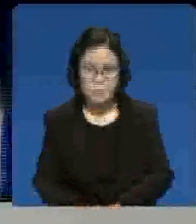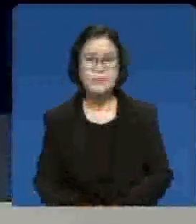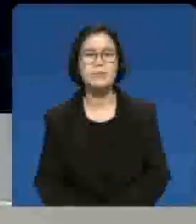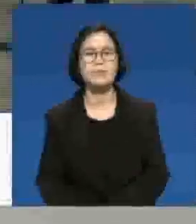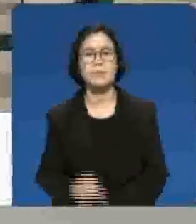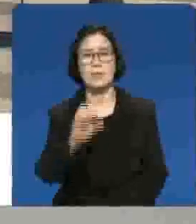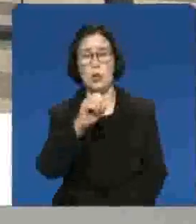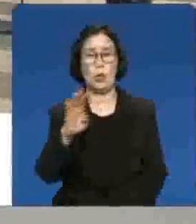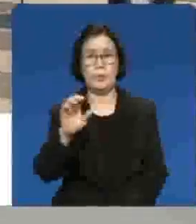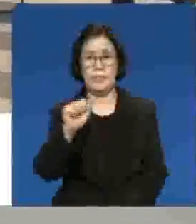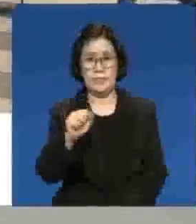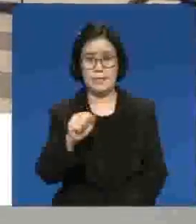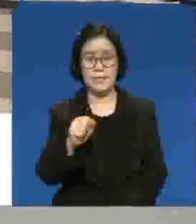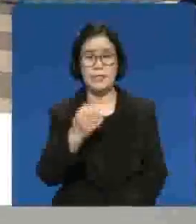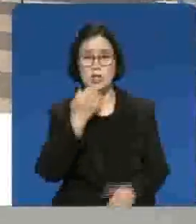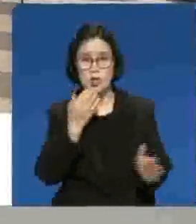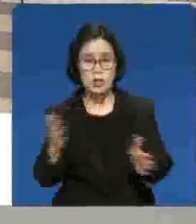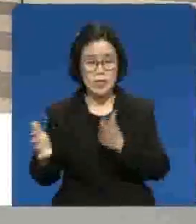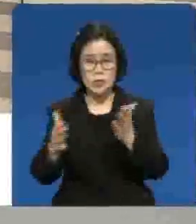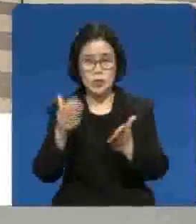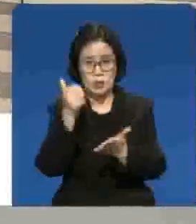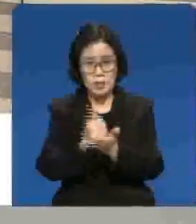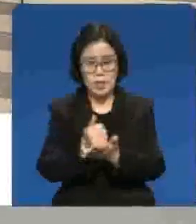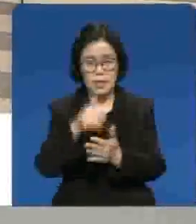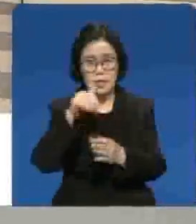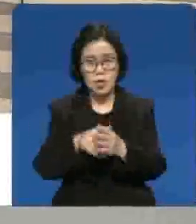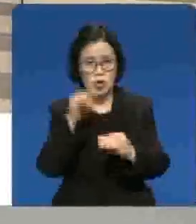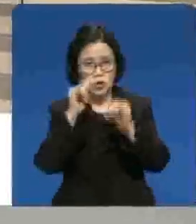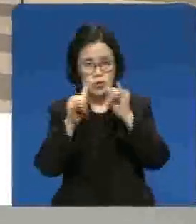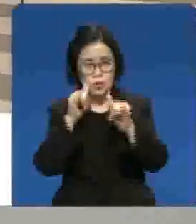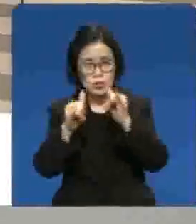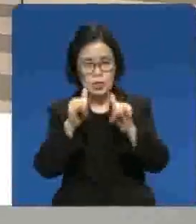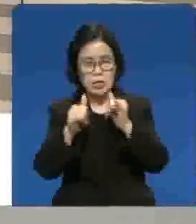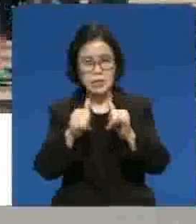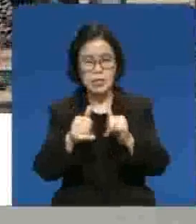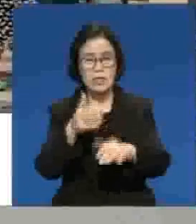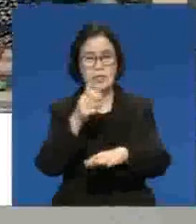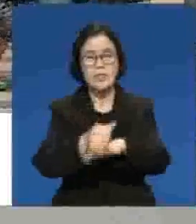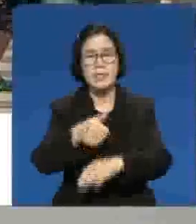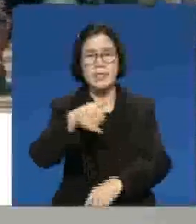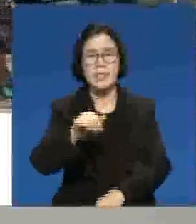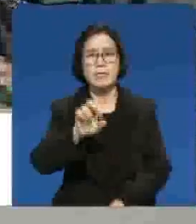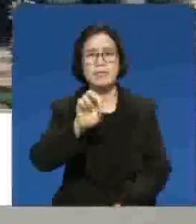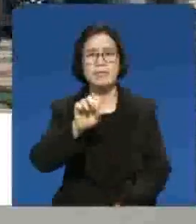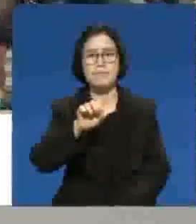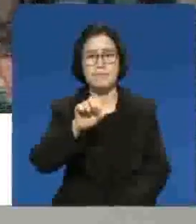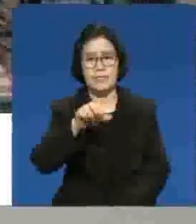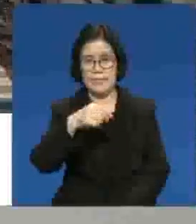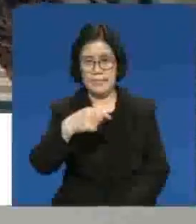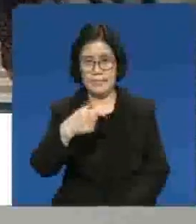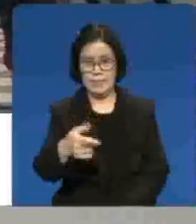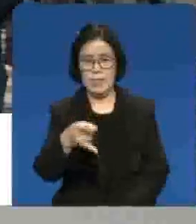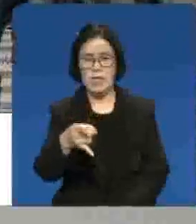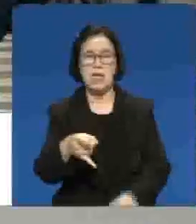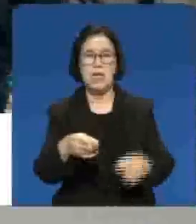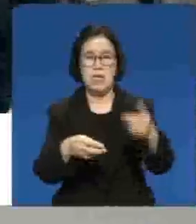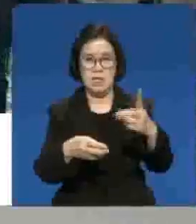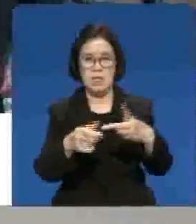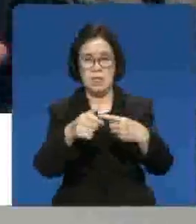OBS가 실시한 경기도지사 선거 여론조사에서 김은혜 국민의힘 의원이 여야 후보 중 선두를 달리는 것으로